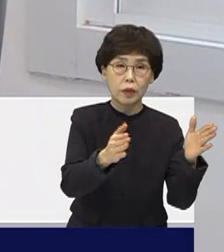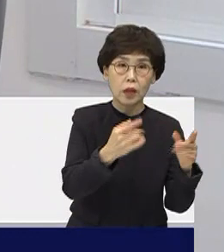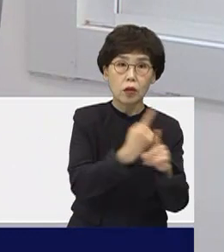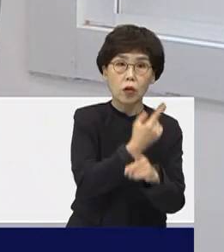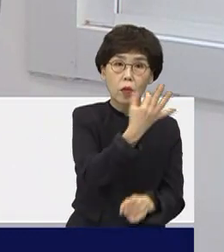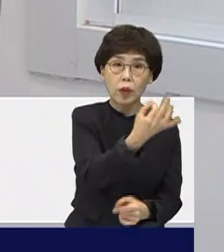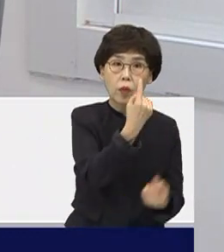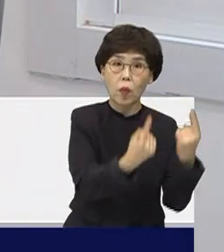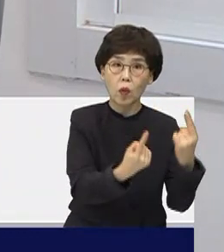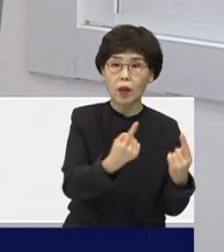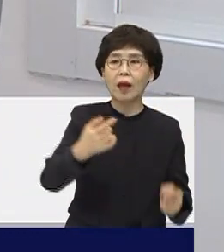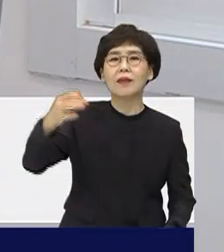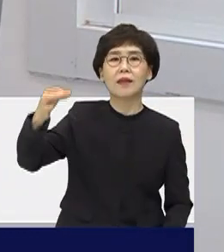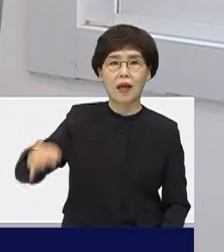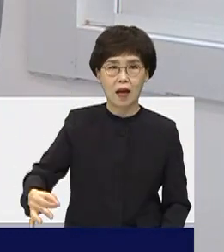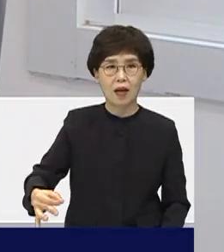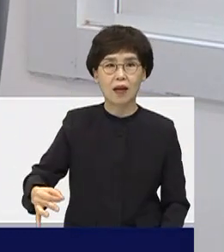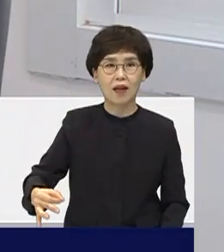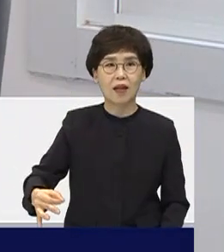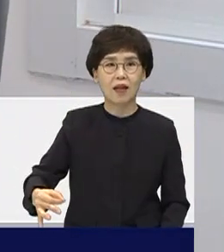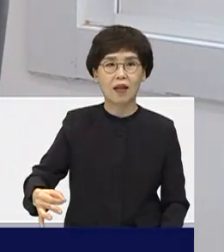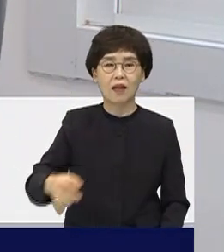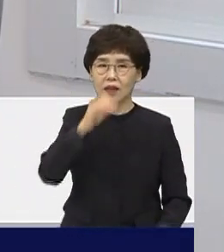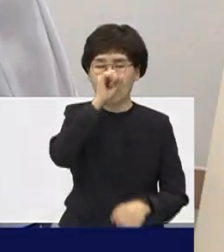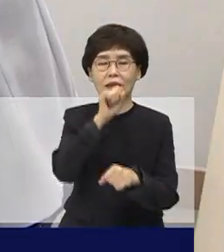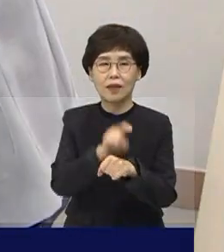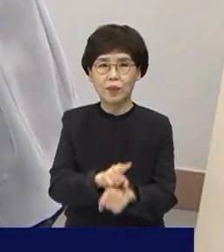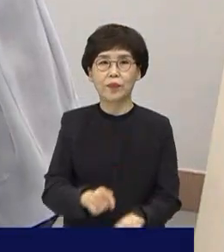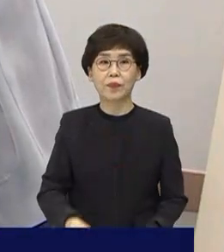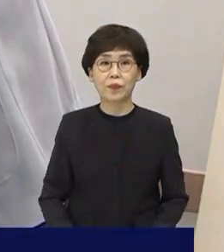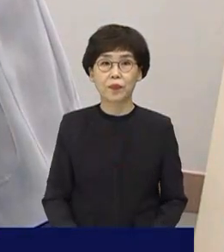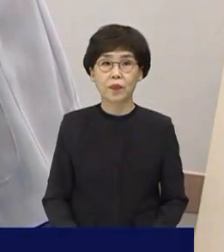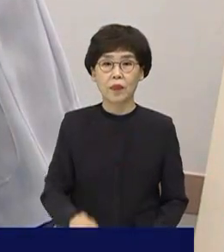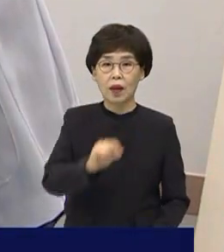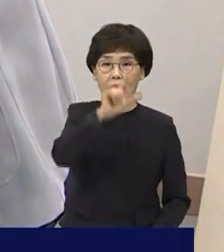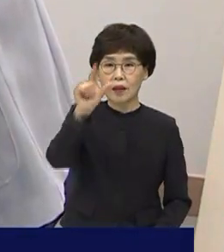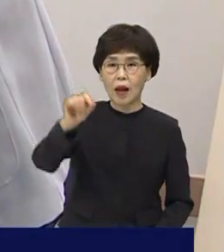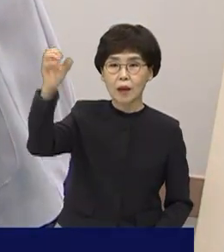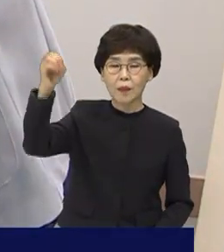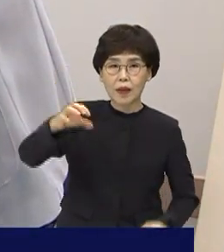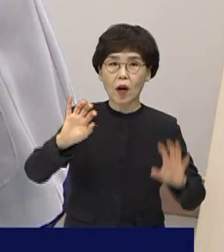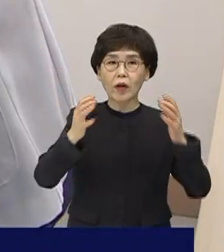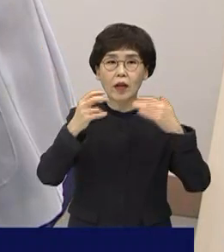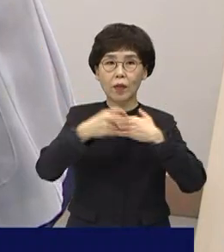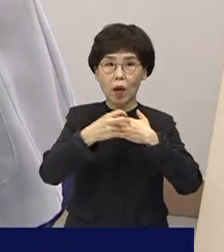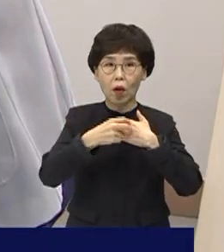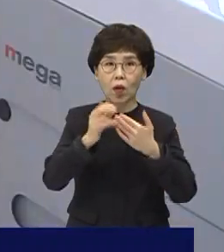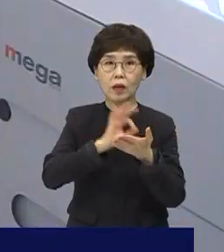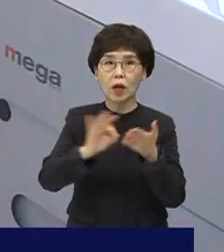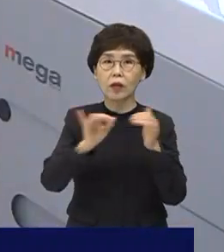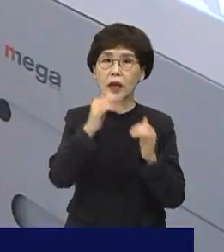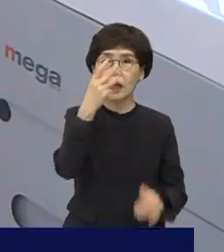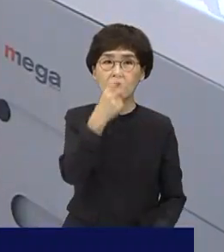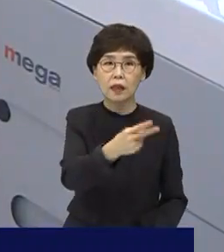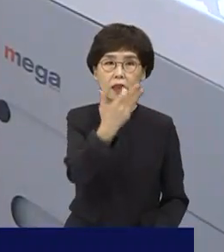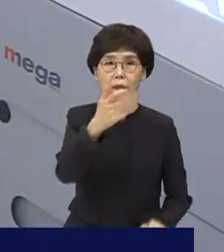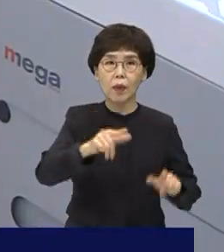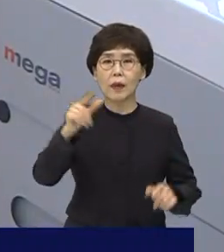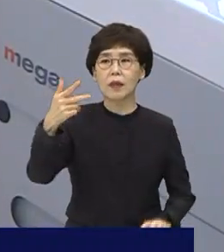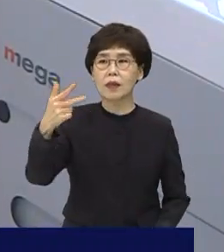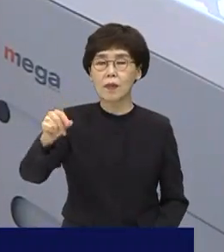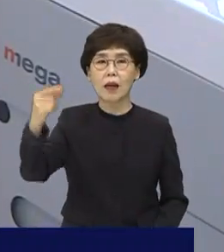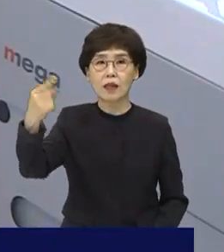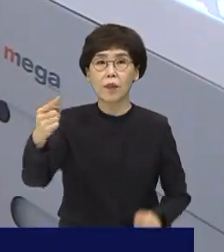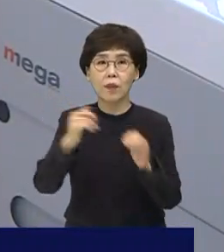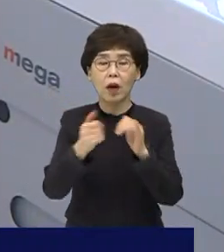진료비보다도 비용적인 진료비가 적게 나오는 장점이 있는 것 같습니다. 달빛 어린이병원 이용자는 지난 2018년 7만